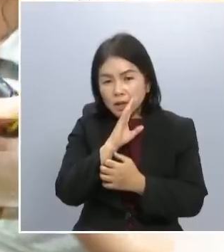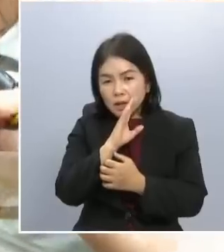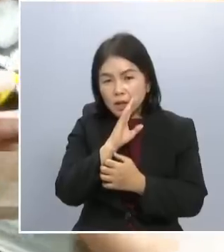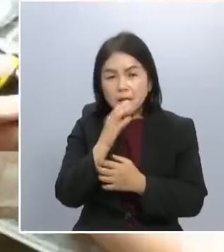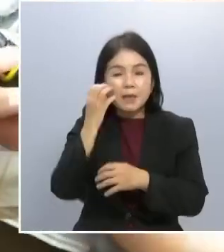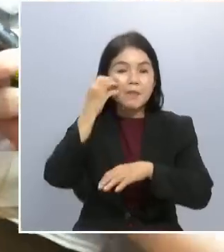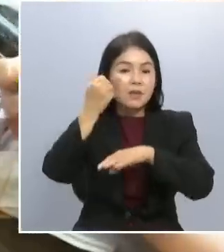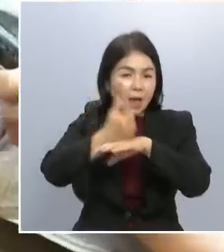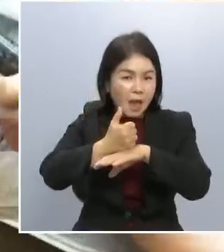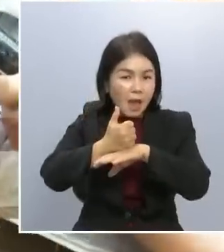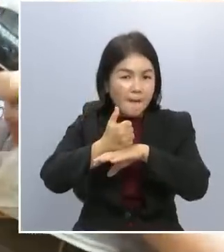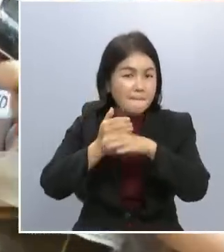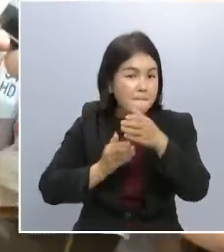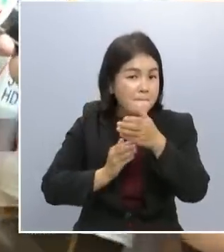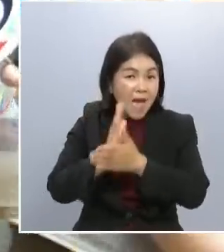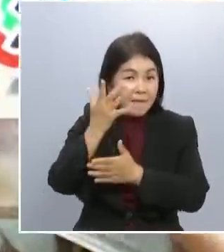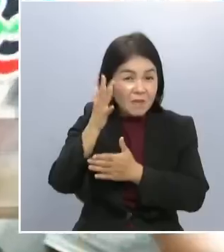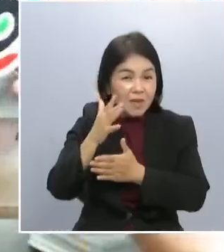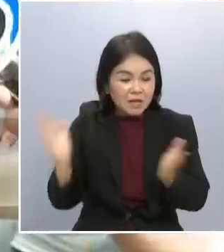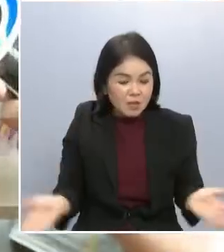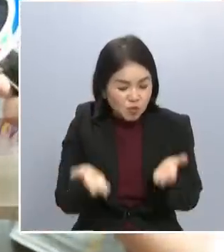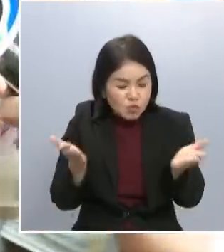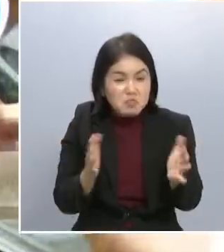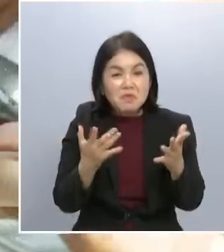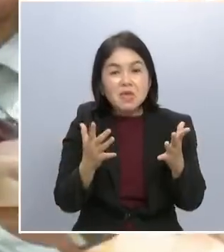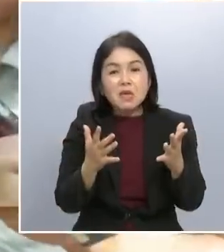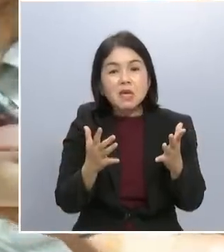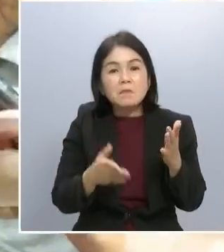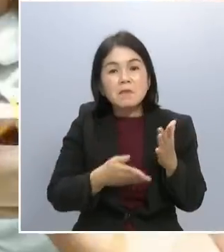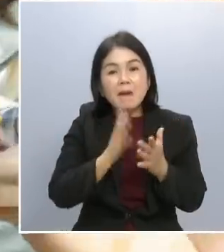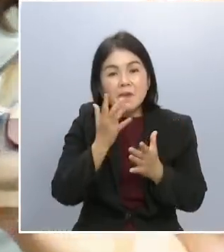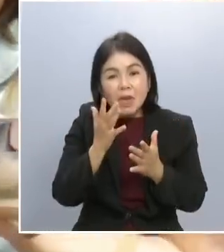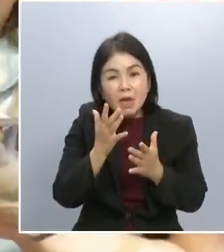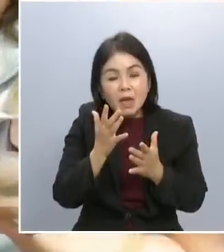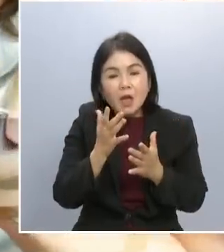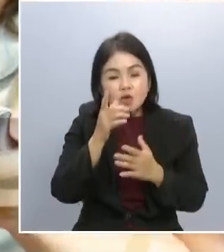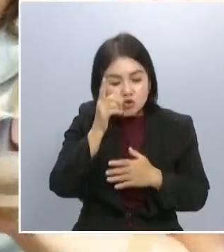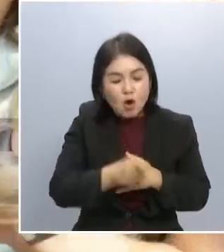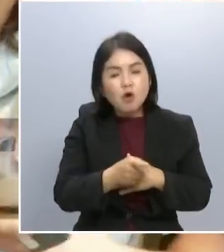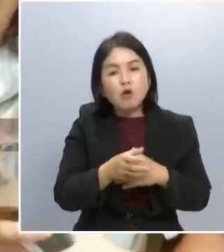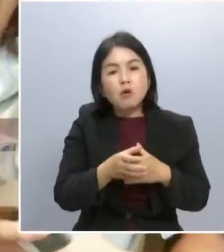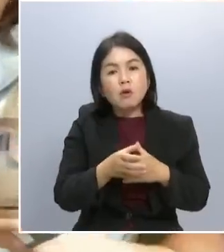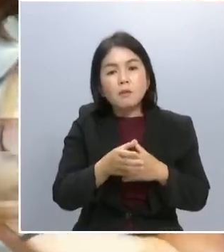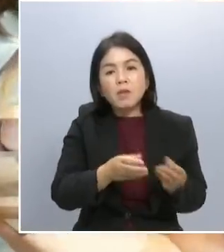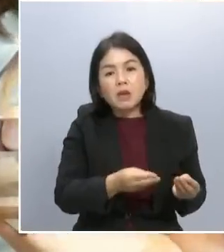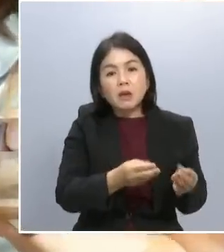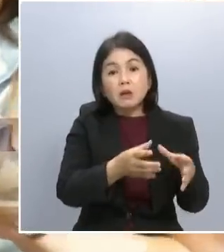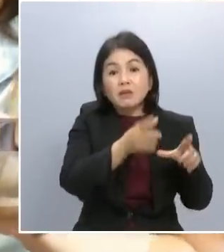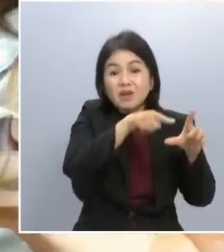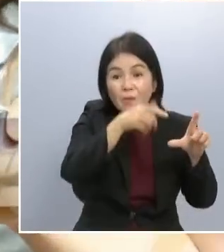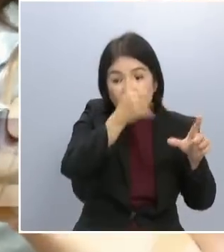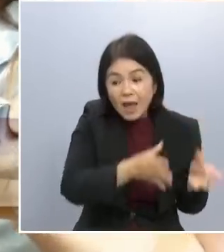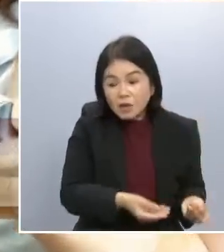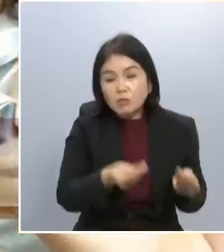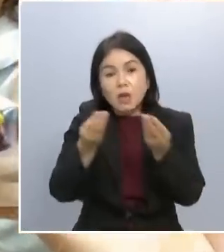าไม่ผ่านบวชของสมาชิกวุฒิสภาแล้วจะต้องกลับไปเป็นเพื่อไทยไปแกนรัฐบาล